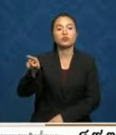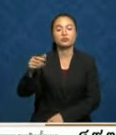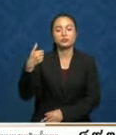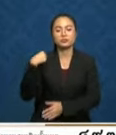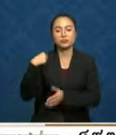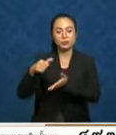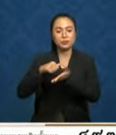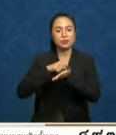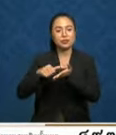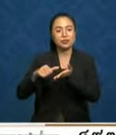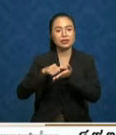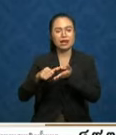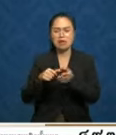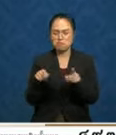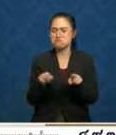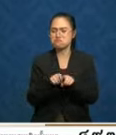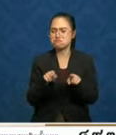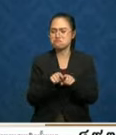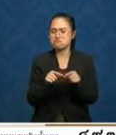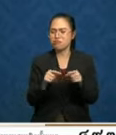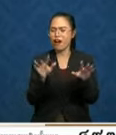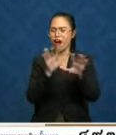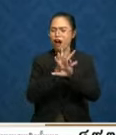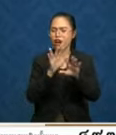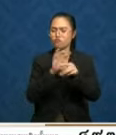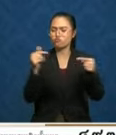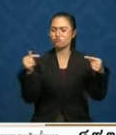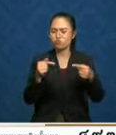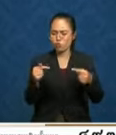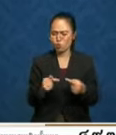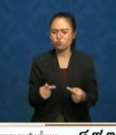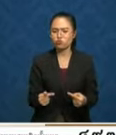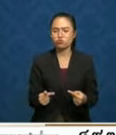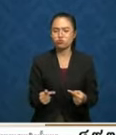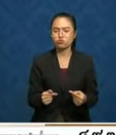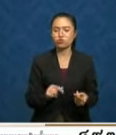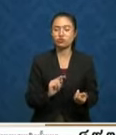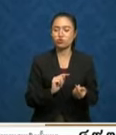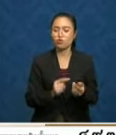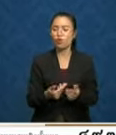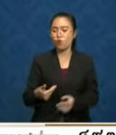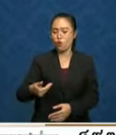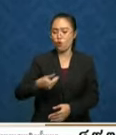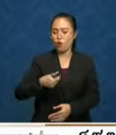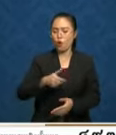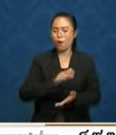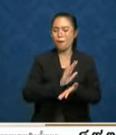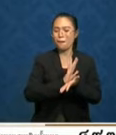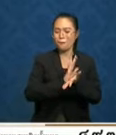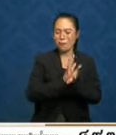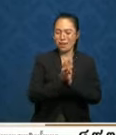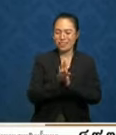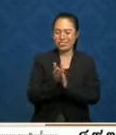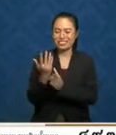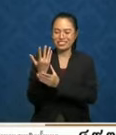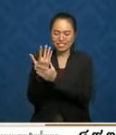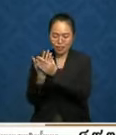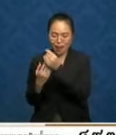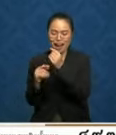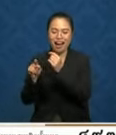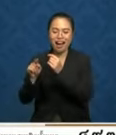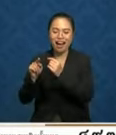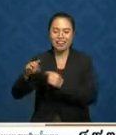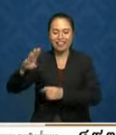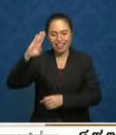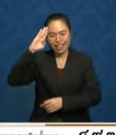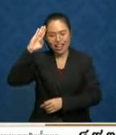ขในสาระที่ไม่ต่างจากที่ท่านยื่นเช่นท่านขอเปลี่ยนแปลงโครงสร้างสภากลาโหมฉ